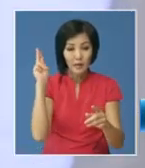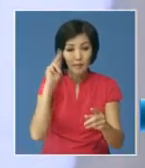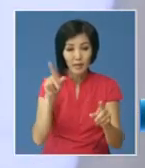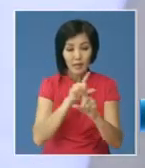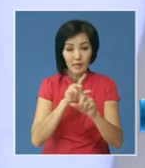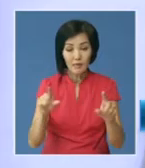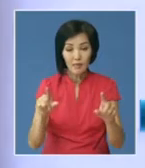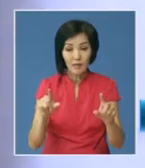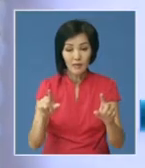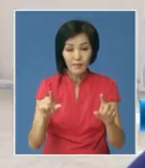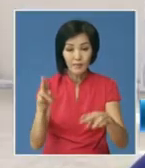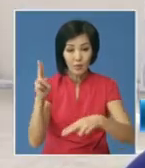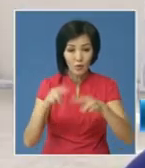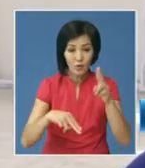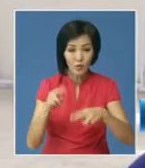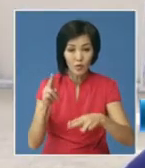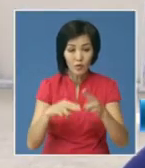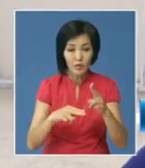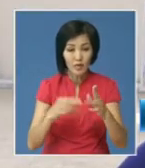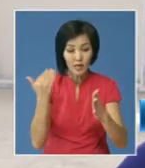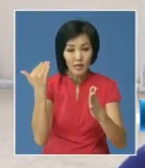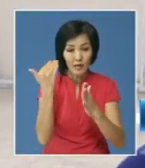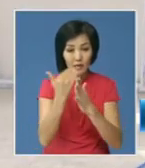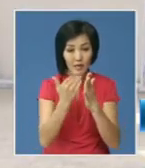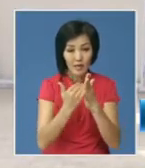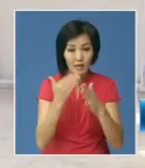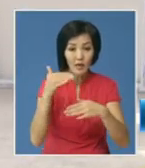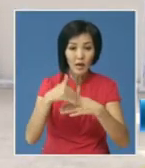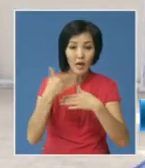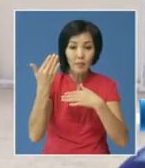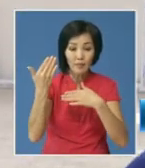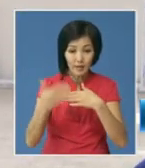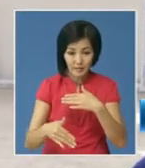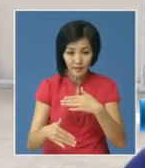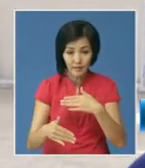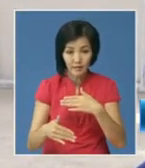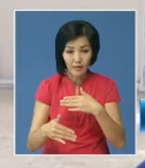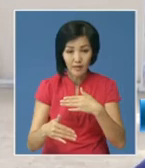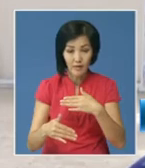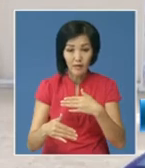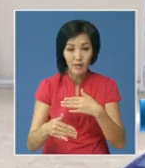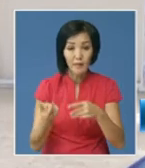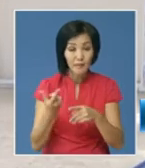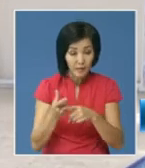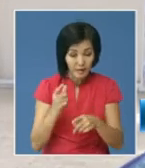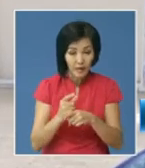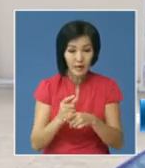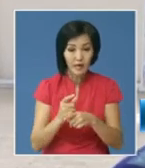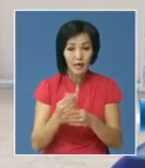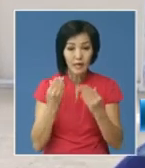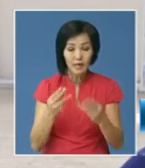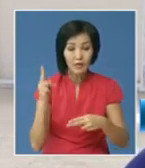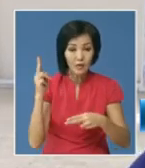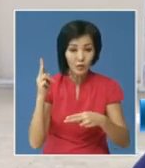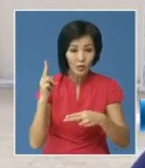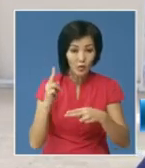құрылысы өздерінің кестелерінен қалып келе жатқан жағдайлары бар. Бірақ соның барлығын қазір мына